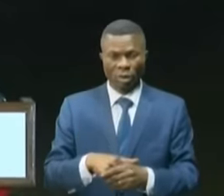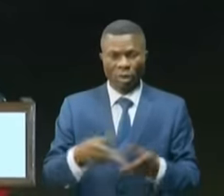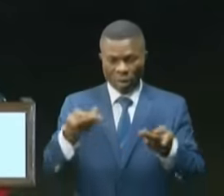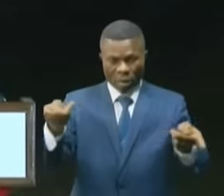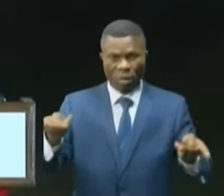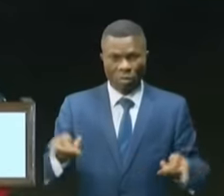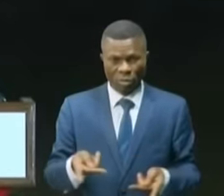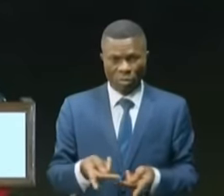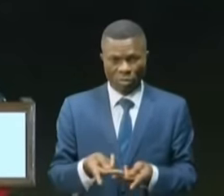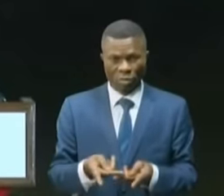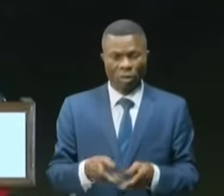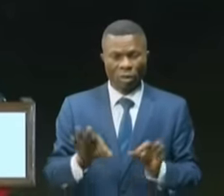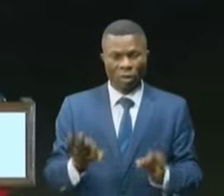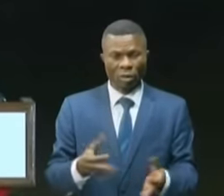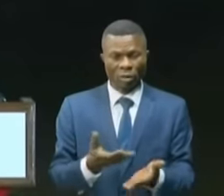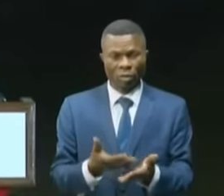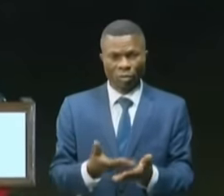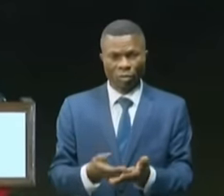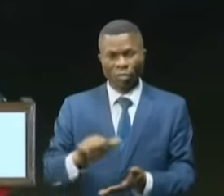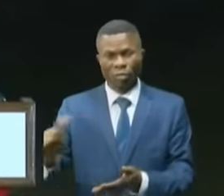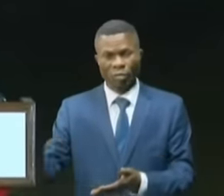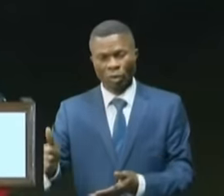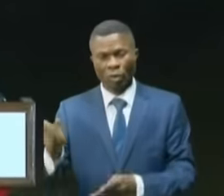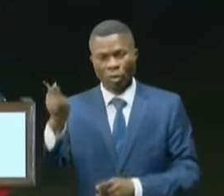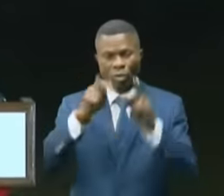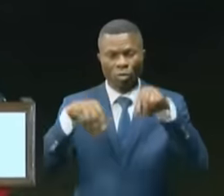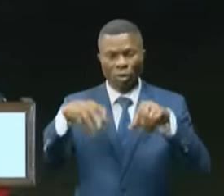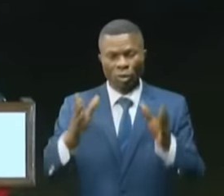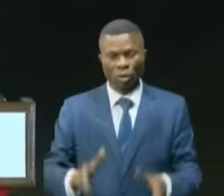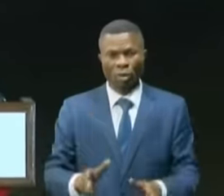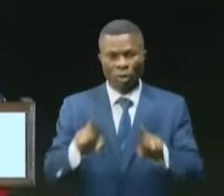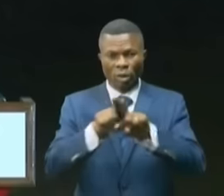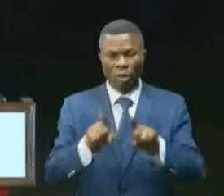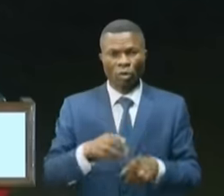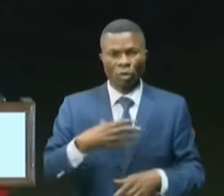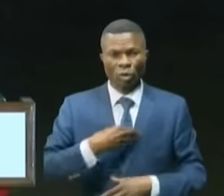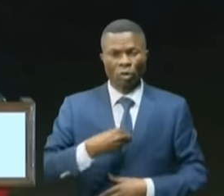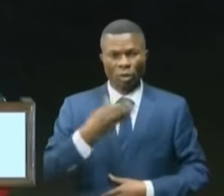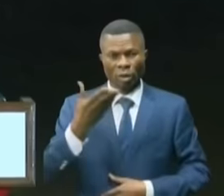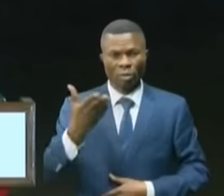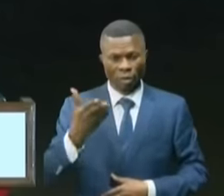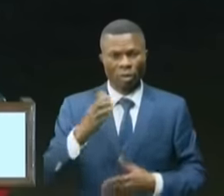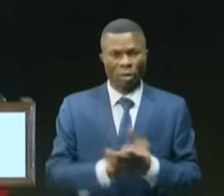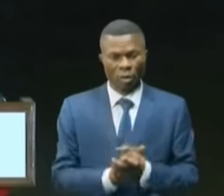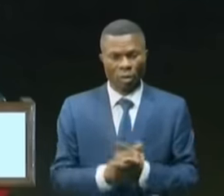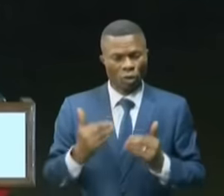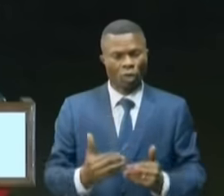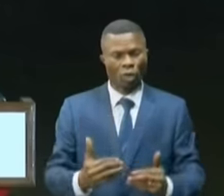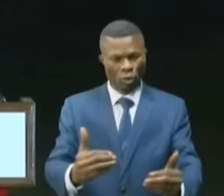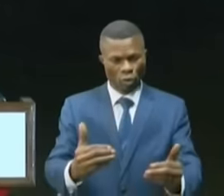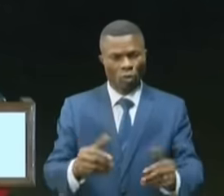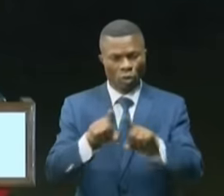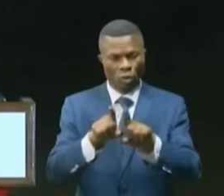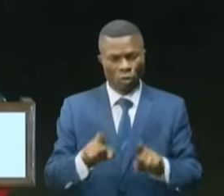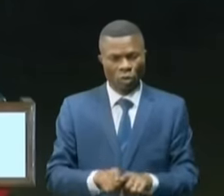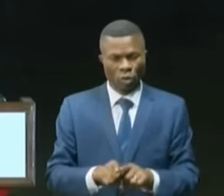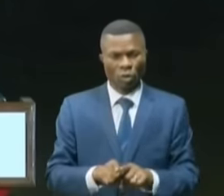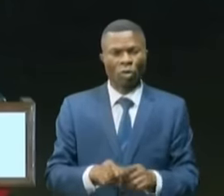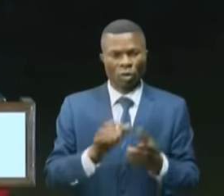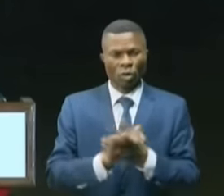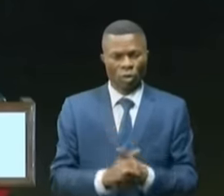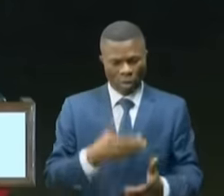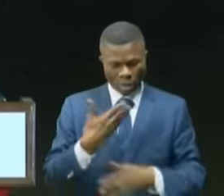environnement délétère, d'autres compatriotes et même des expatriés continuent malgré tout à maintenir